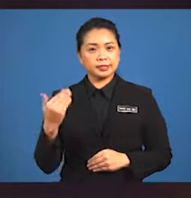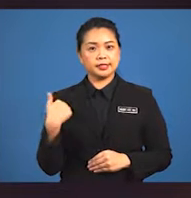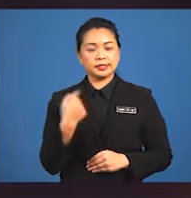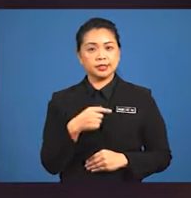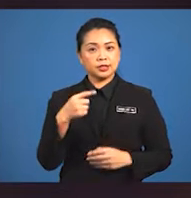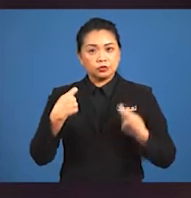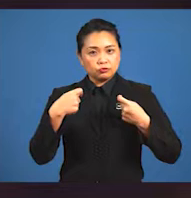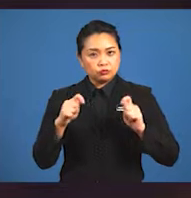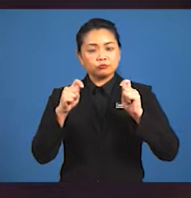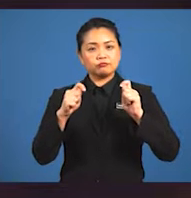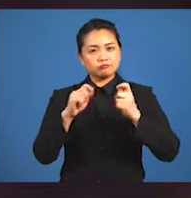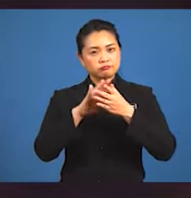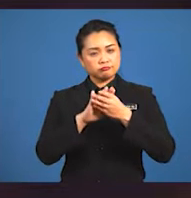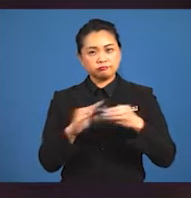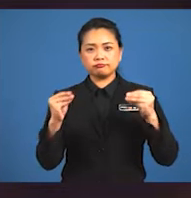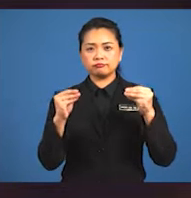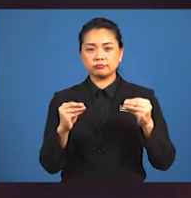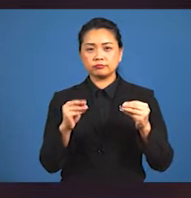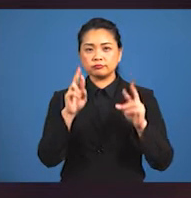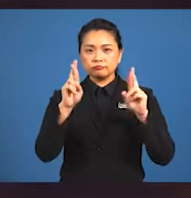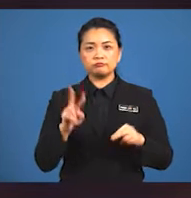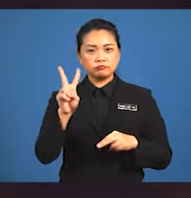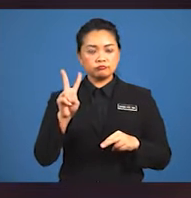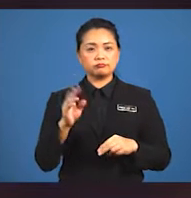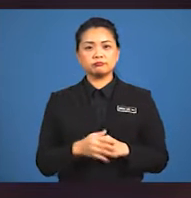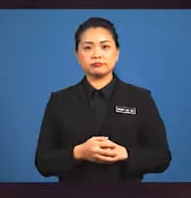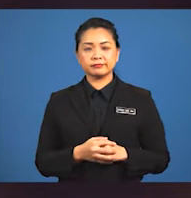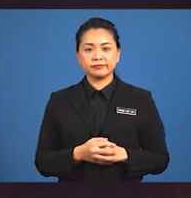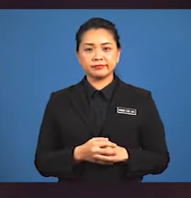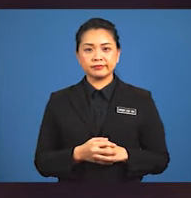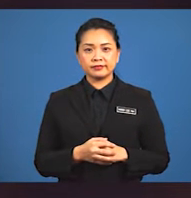Mari kita cuba menyelesaikan contoh bagi rumus kedua ini.